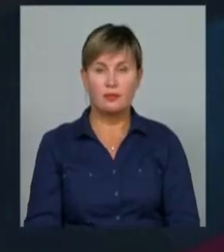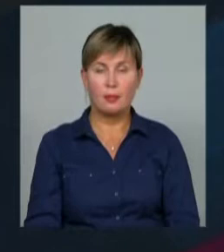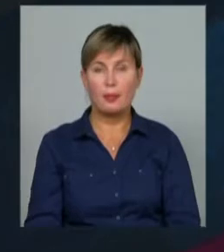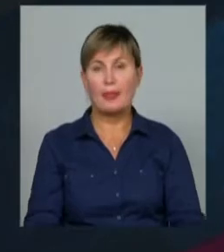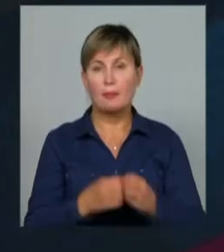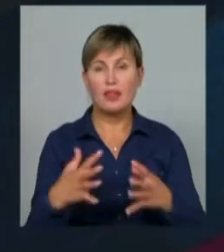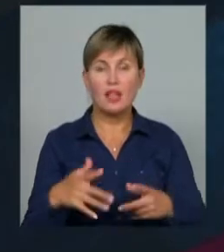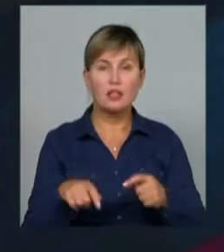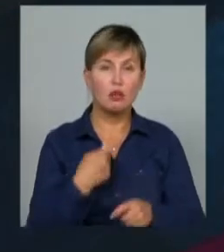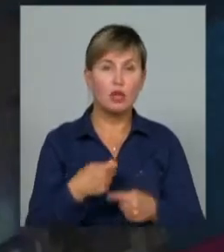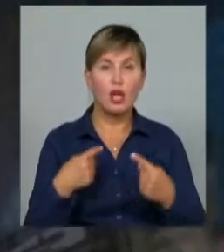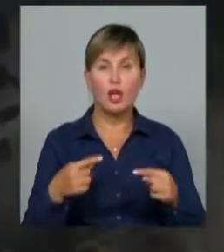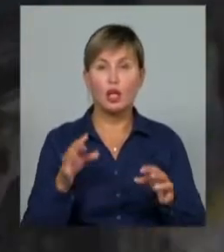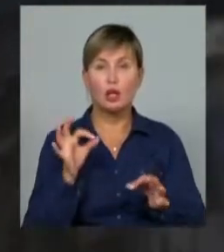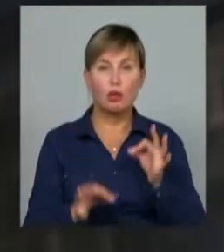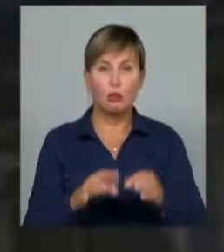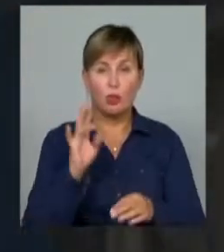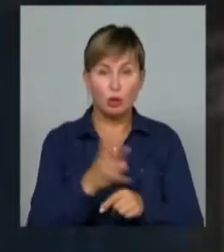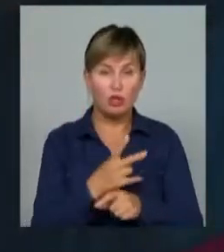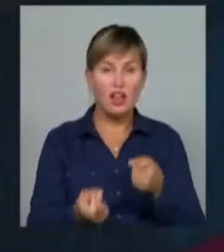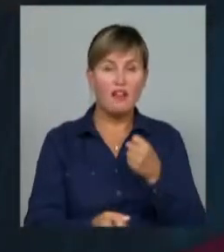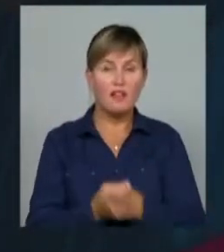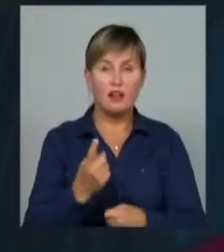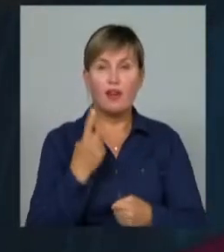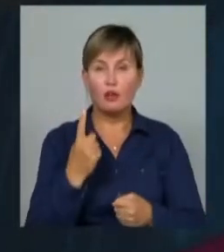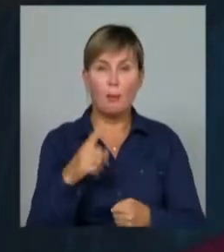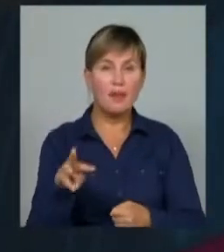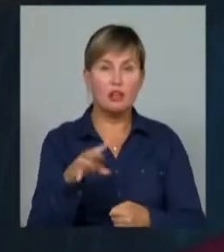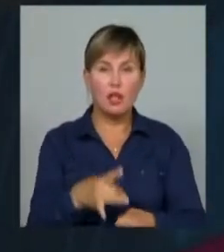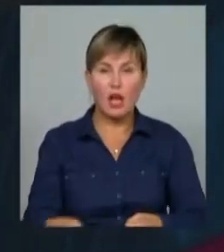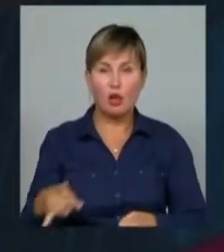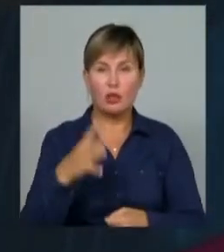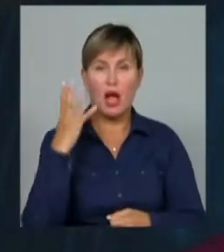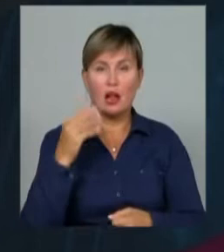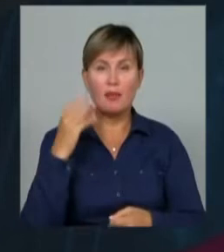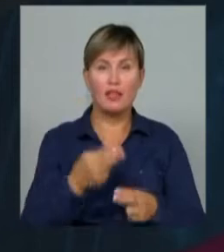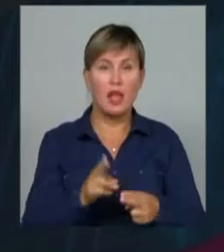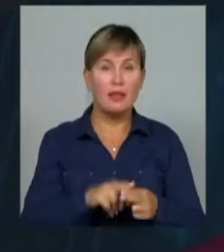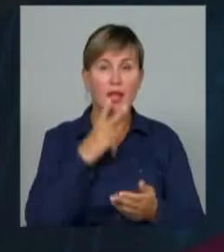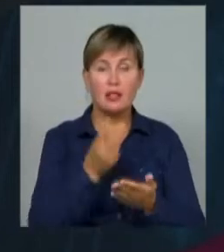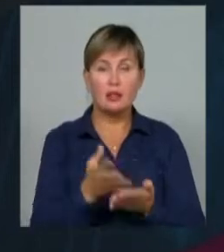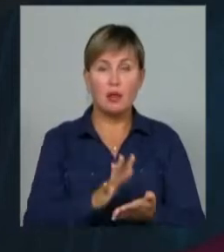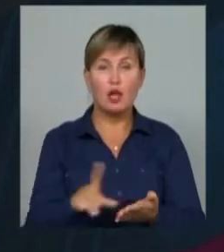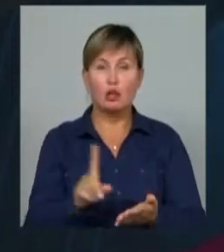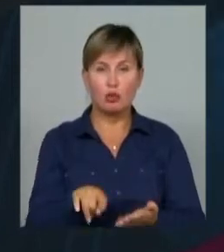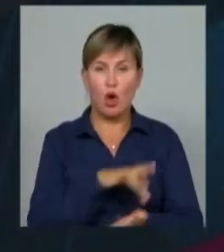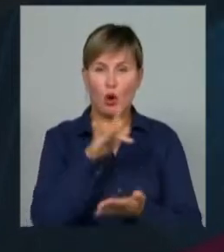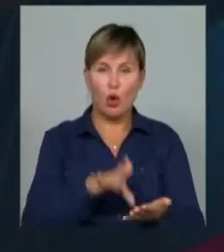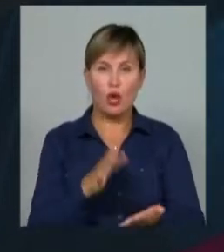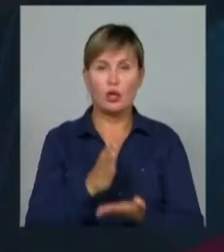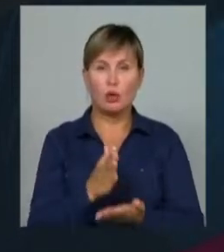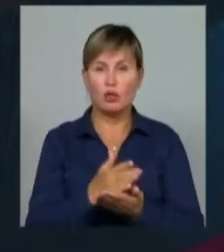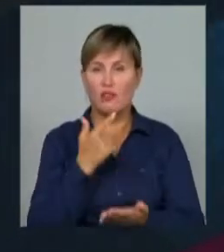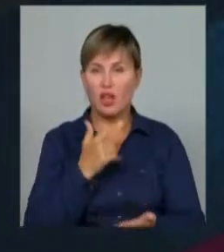Пятнадцать нарушений санитарных норм за ночь выявлено в одном только Медеусском районе Алматы. И это несмотря на то, что город находится